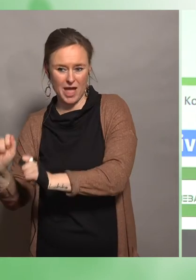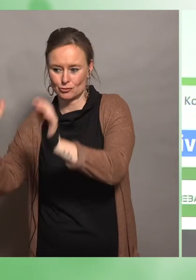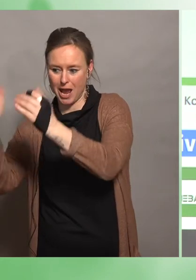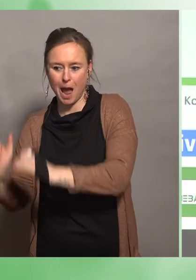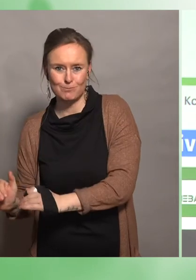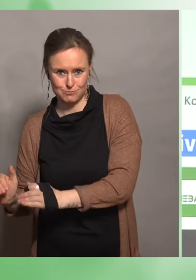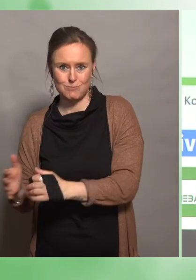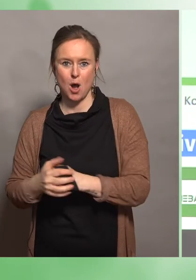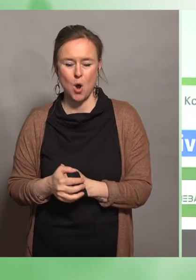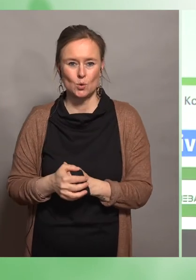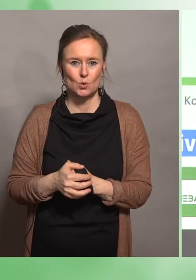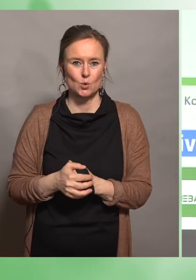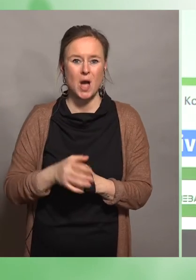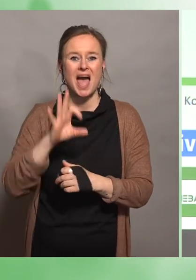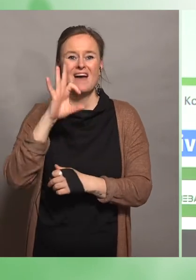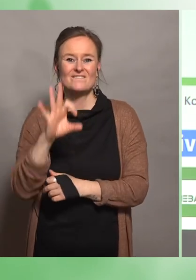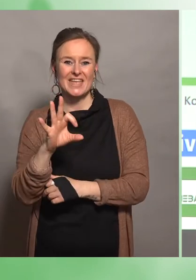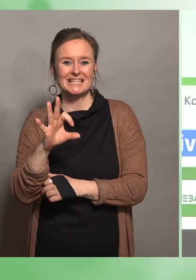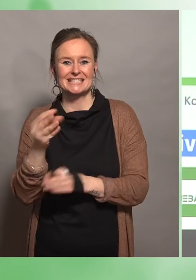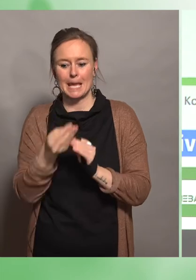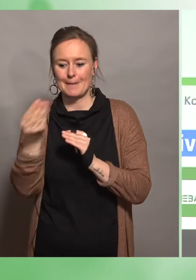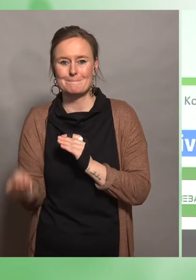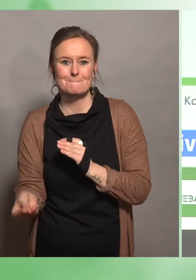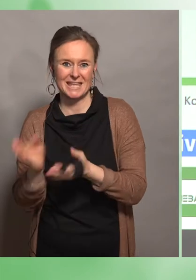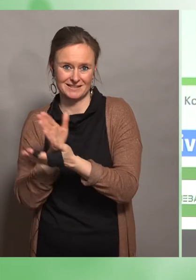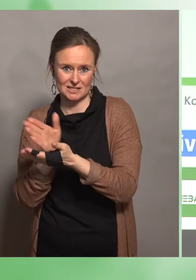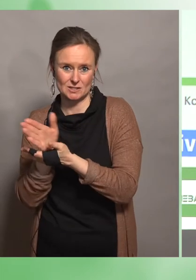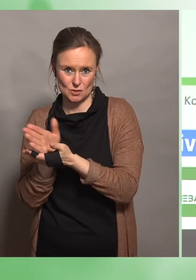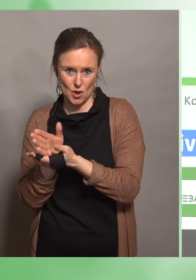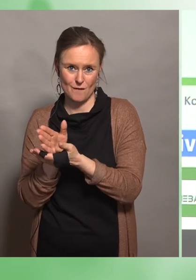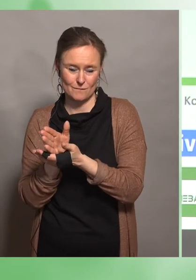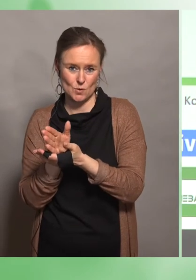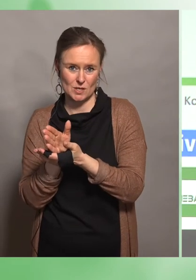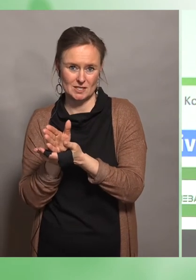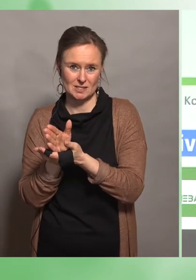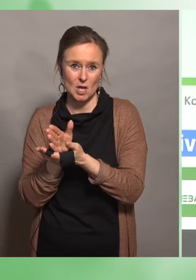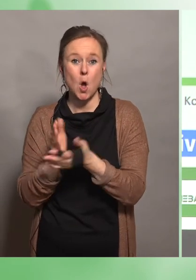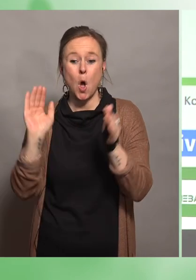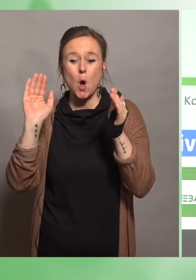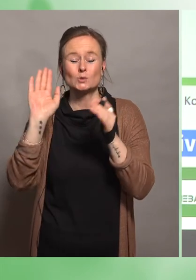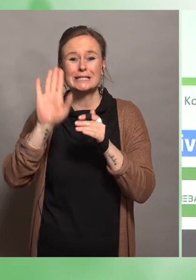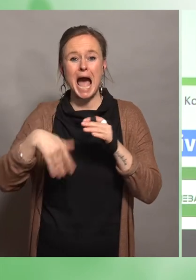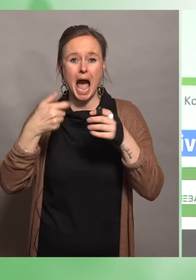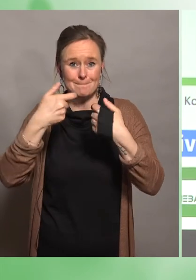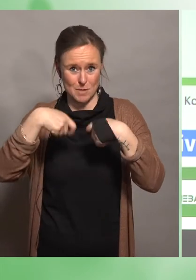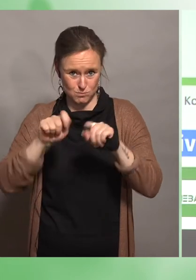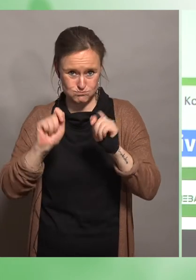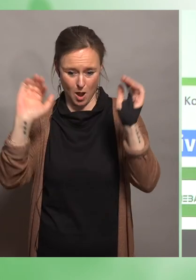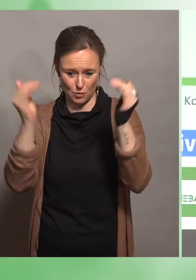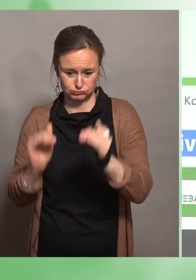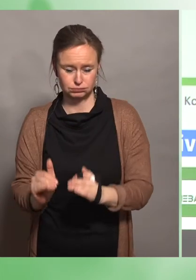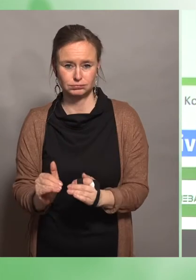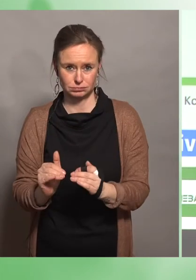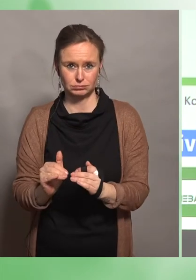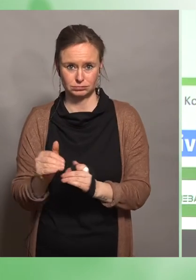haben das WC-Mietservice und in erster Linie Demontage ist einmal eine sehr kräfteraubende Arbeit. Aber